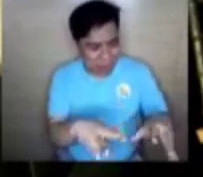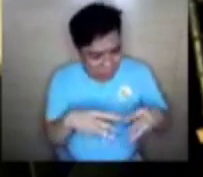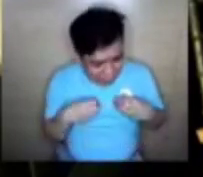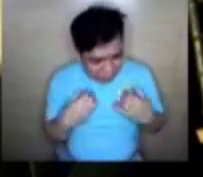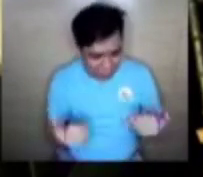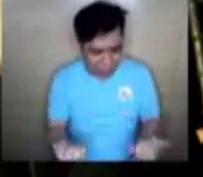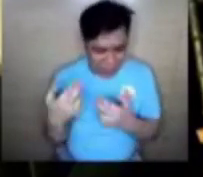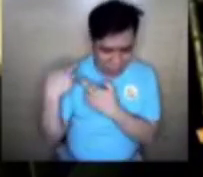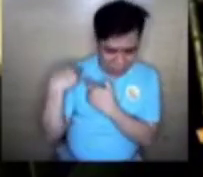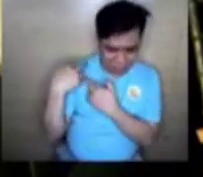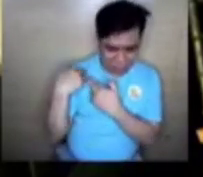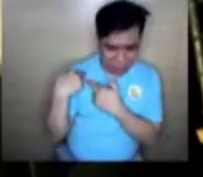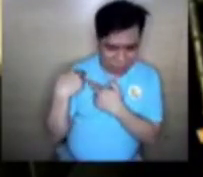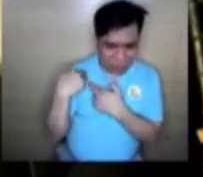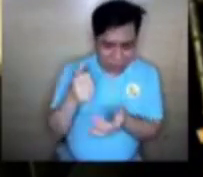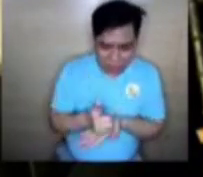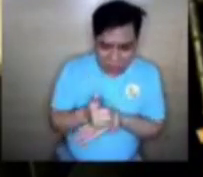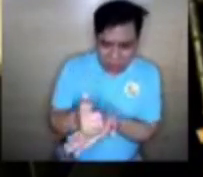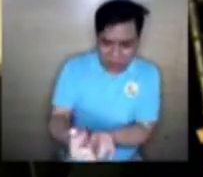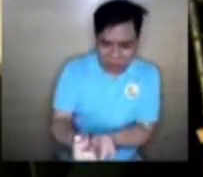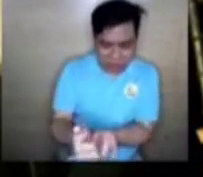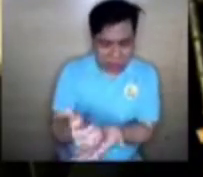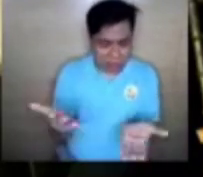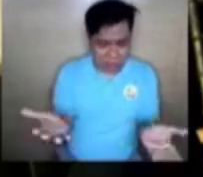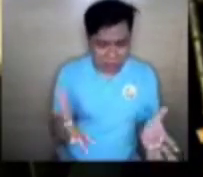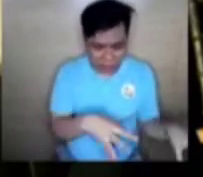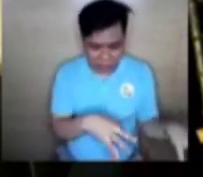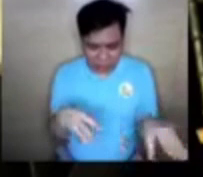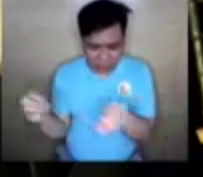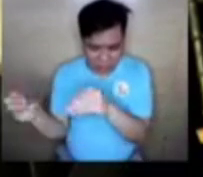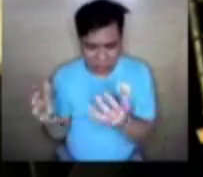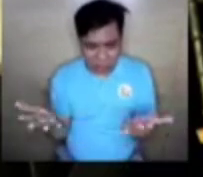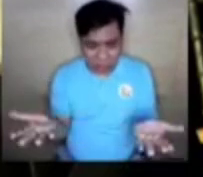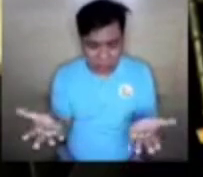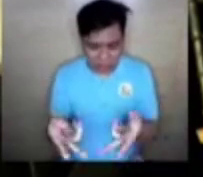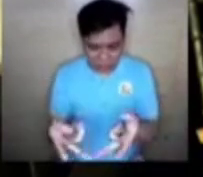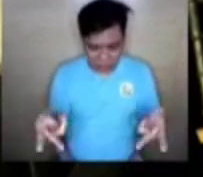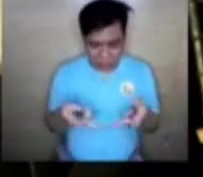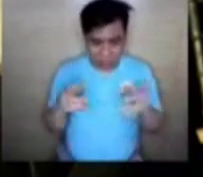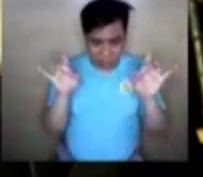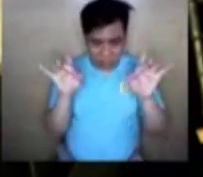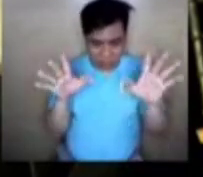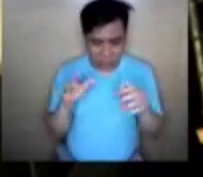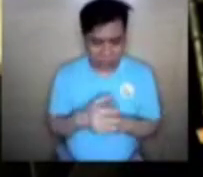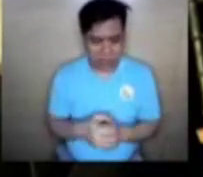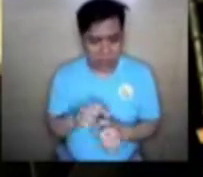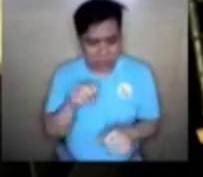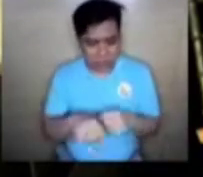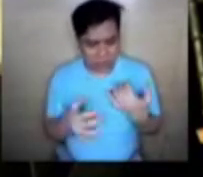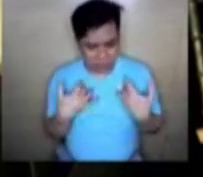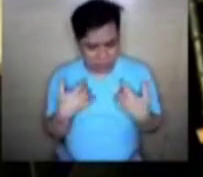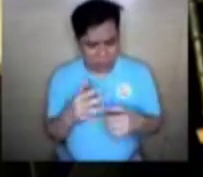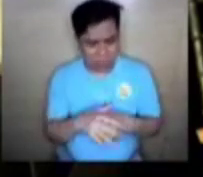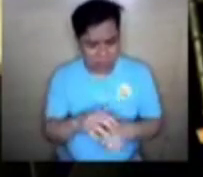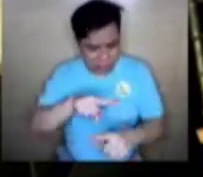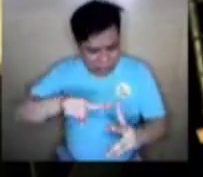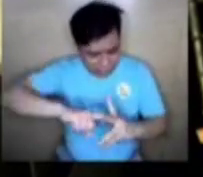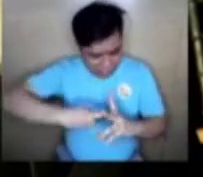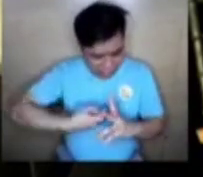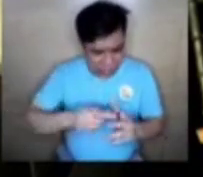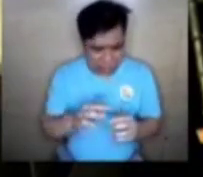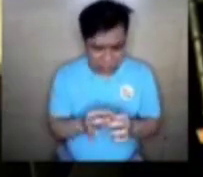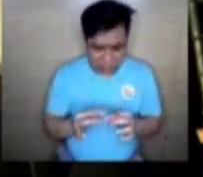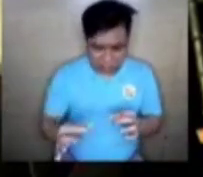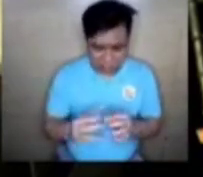ang responsibilidad na tulungan silang makaalis mula roon. Nasimulan na rin po natin ang trabaho ng Expanded Local